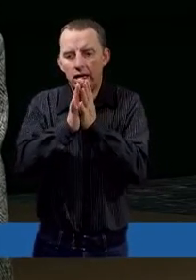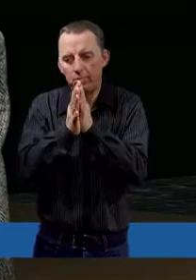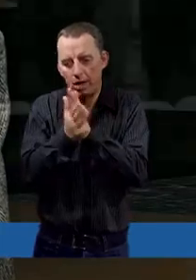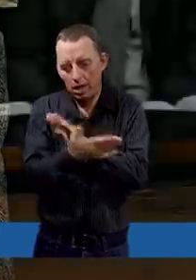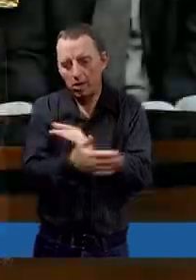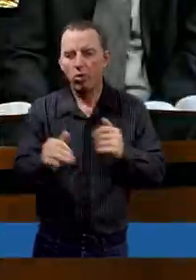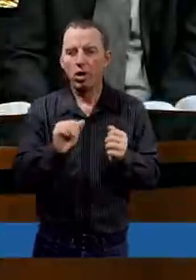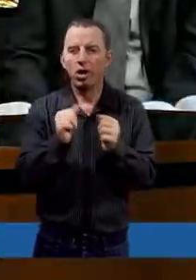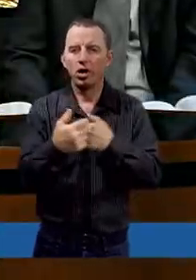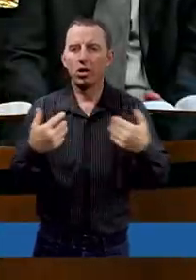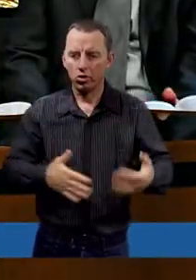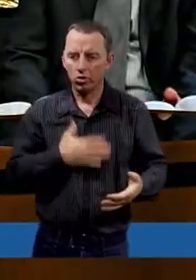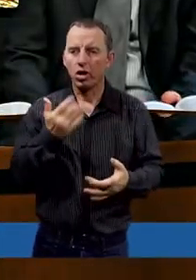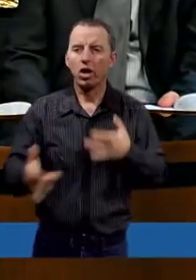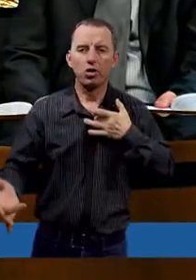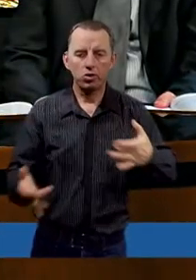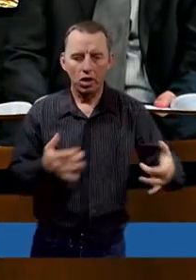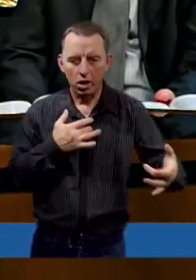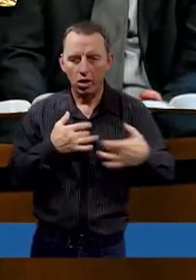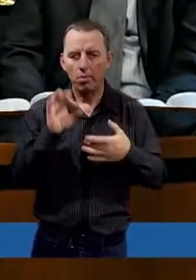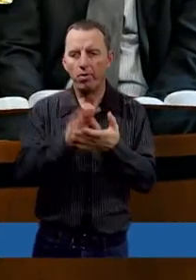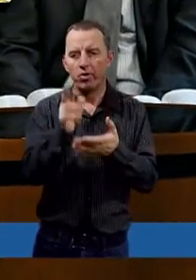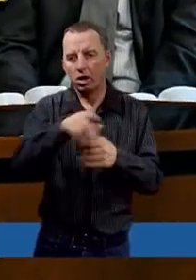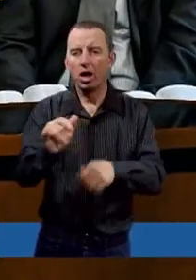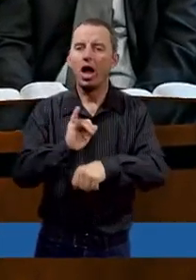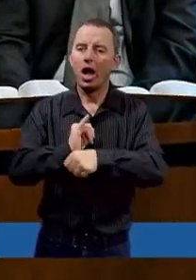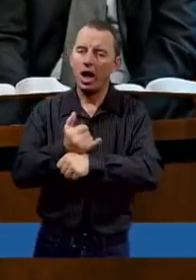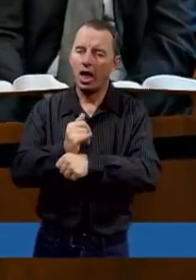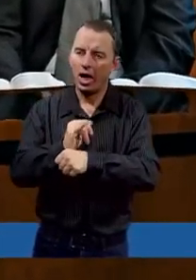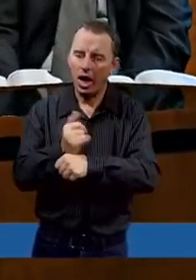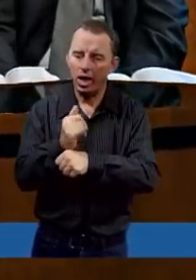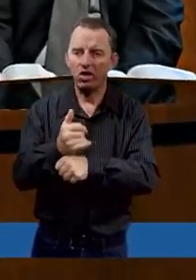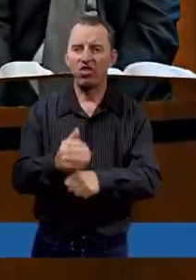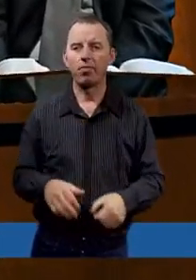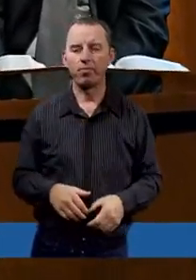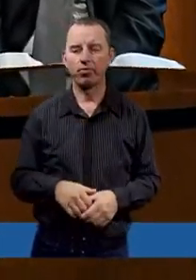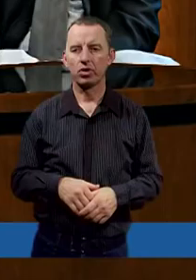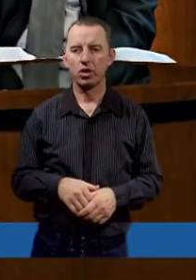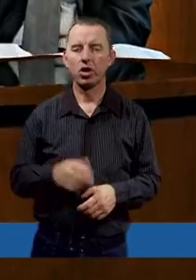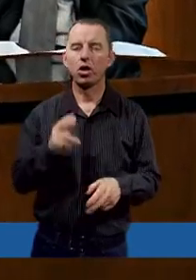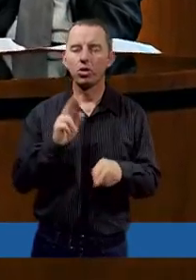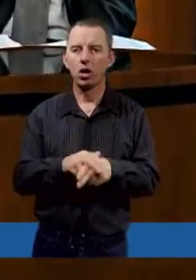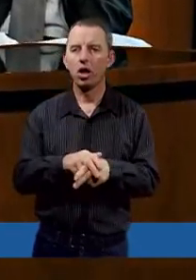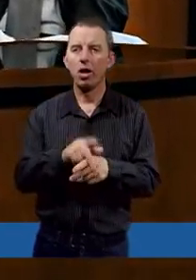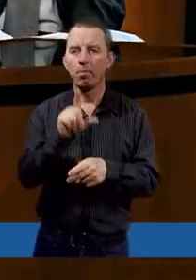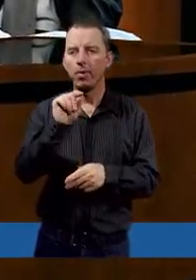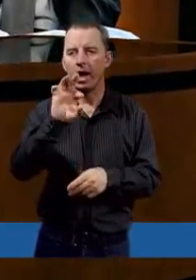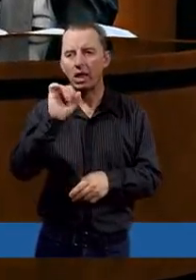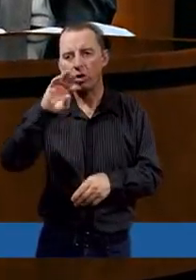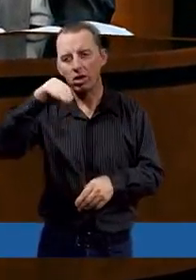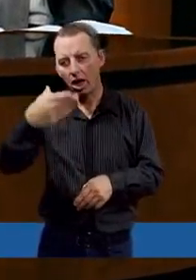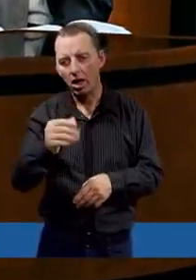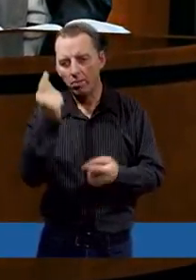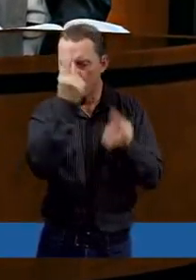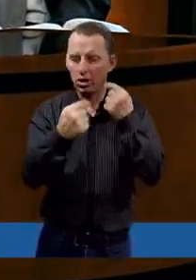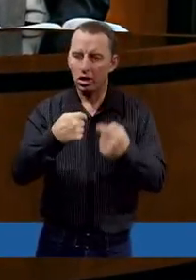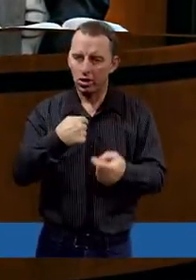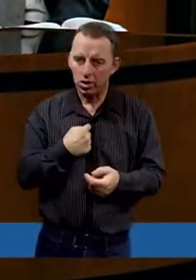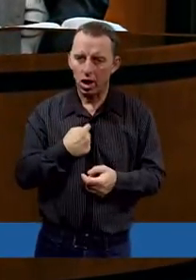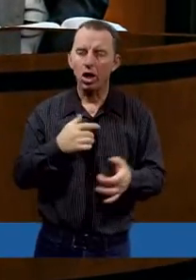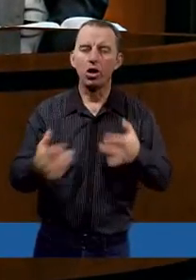niekiedy możemy powiedzieć, że cierpienie jest pewnego rodzaju lekarstwem. Choć brzmi to paradoksalnie, ale niekiedy ja myślę, że